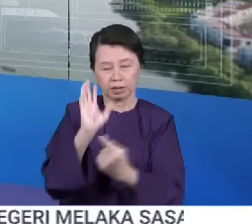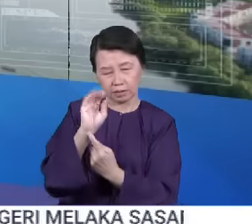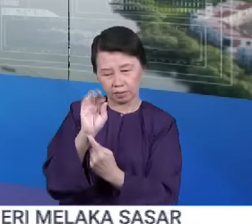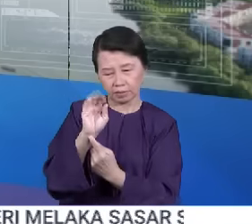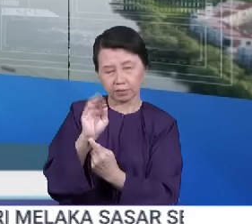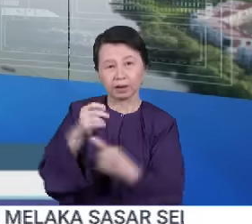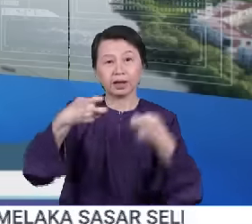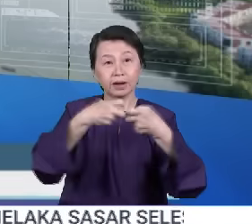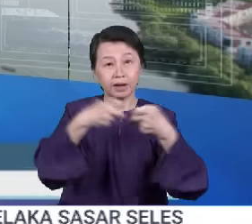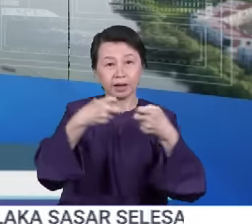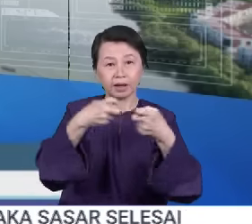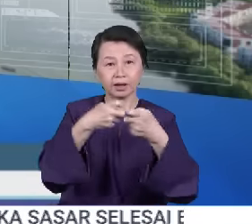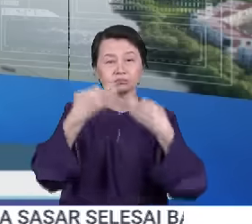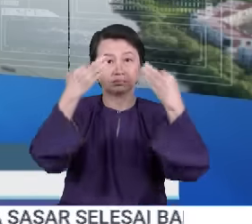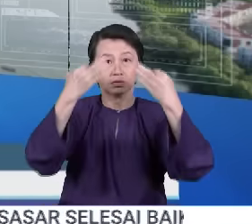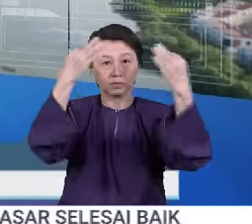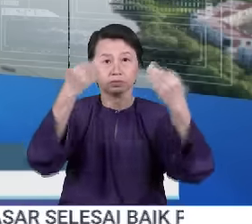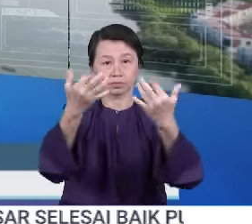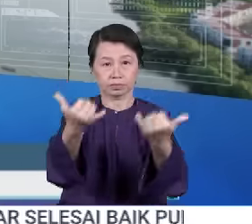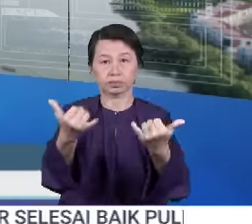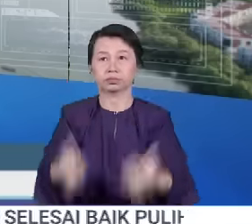hiasan elektrik yang semakin popular masa kini.